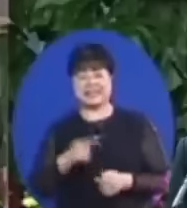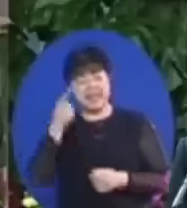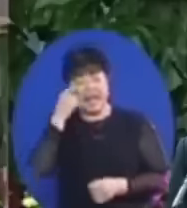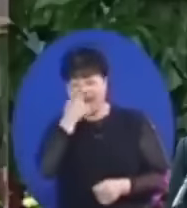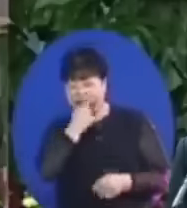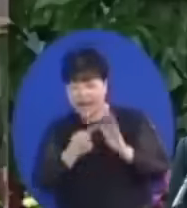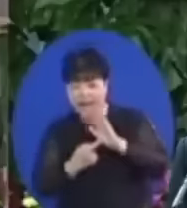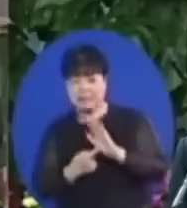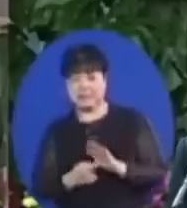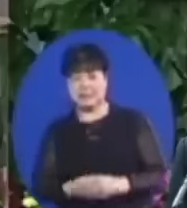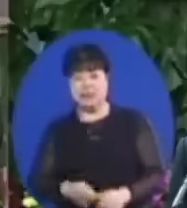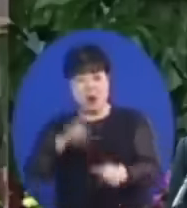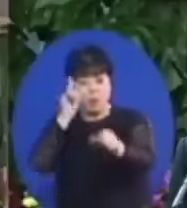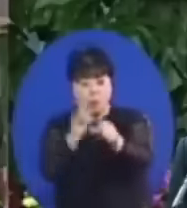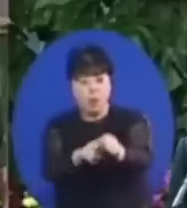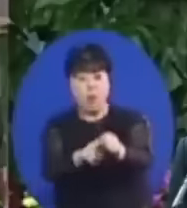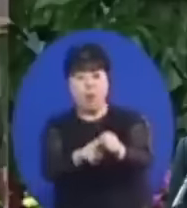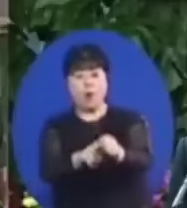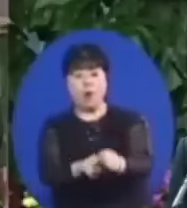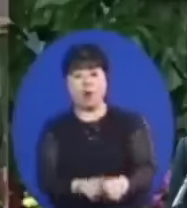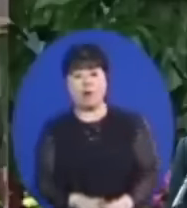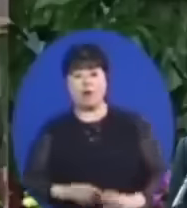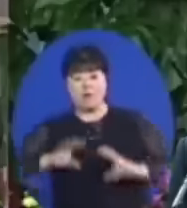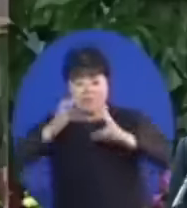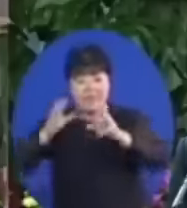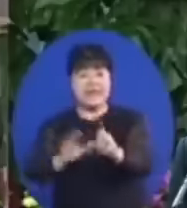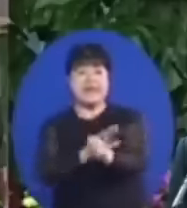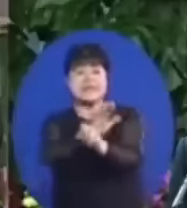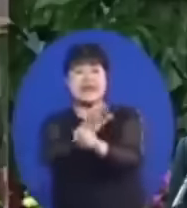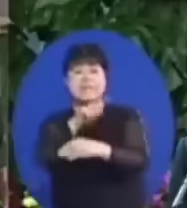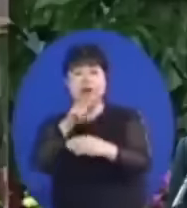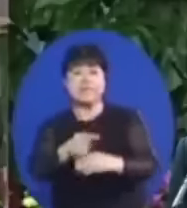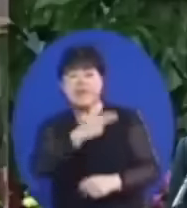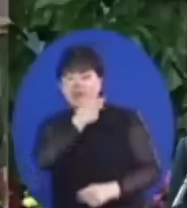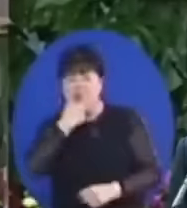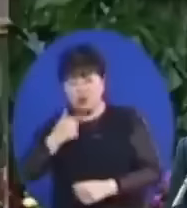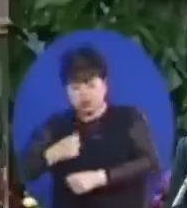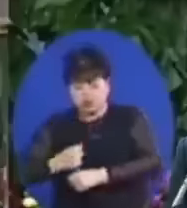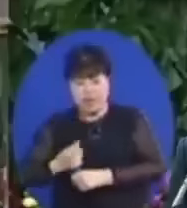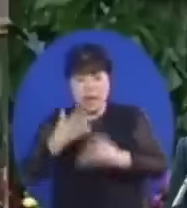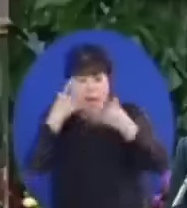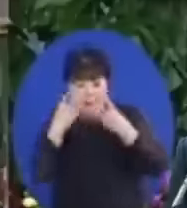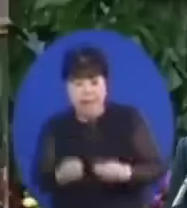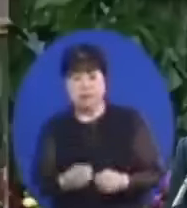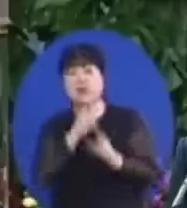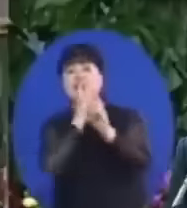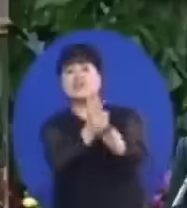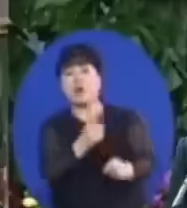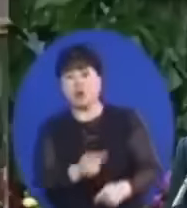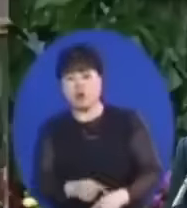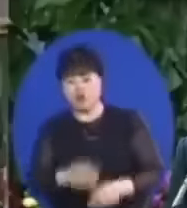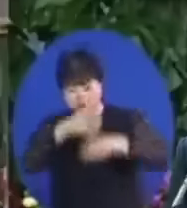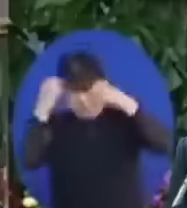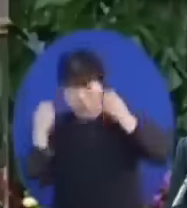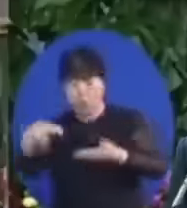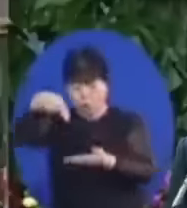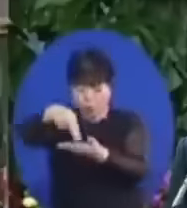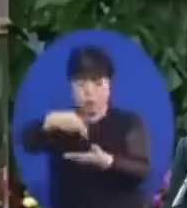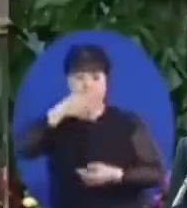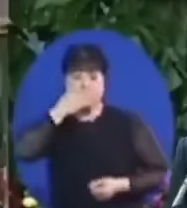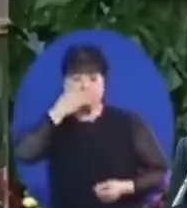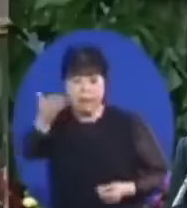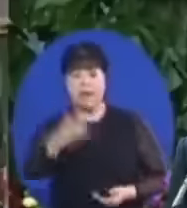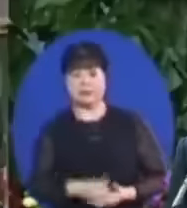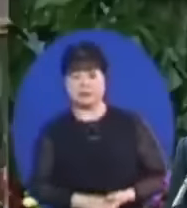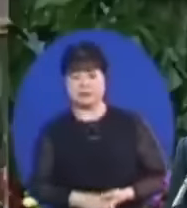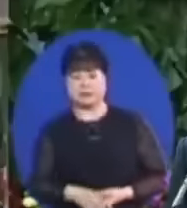간절한 목표가 분명한 애국심이 영국의 그 방대한 군사력을 이기고 인도를 독립시킨 것입니다.